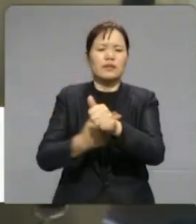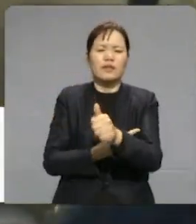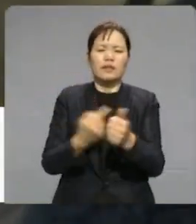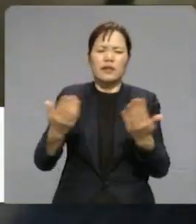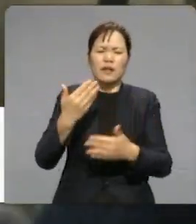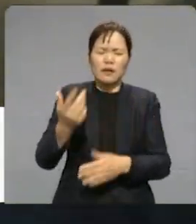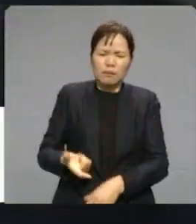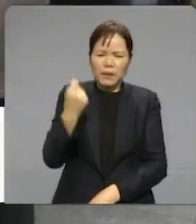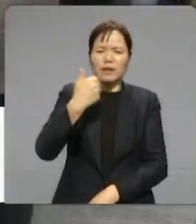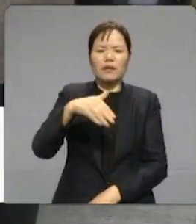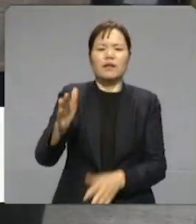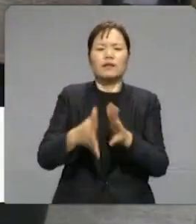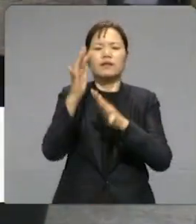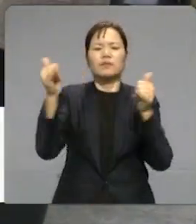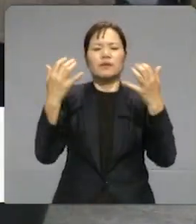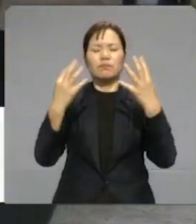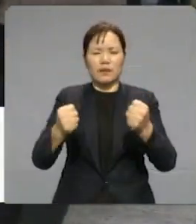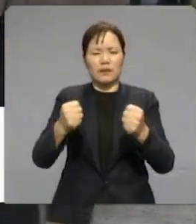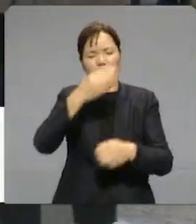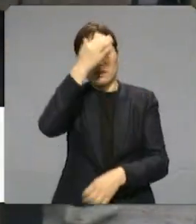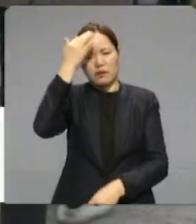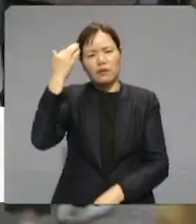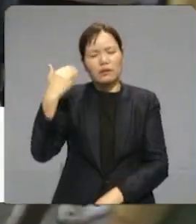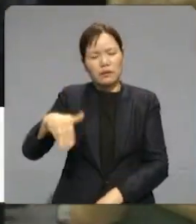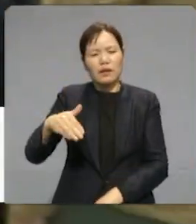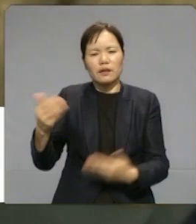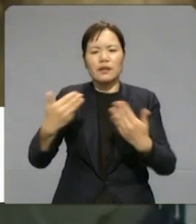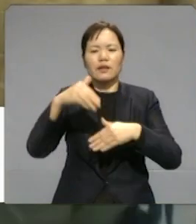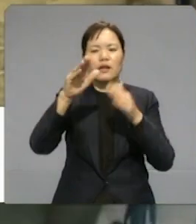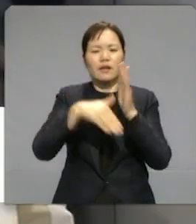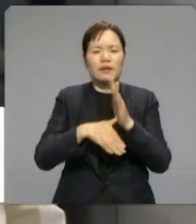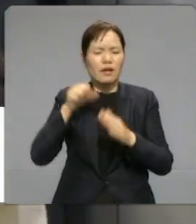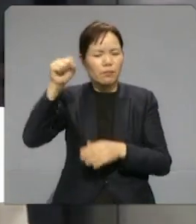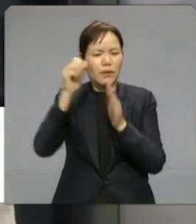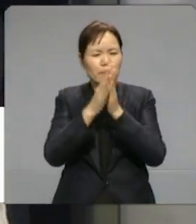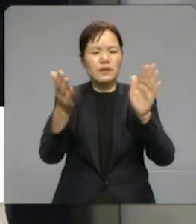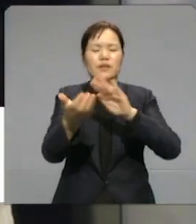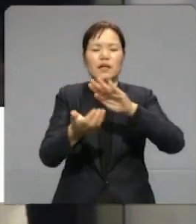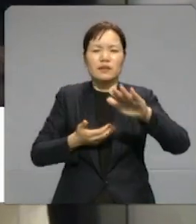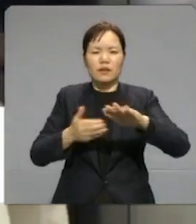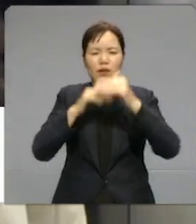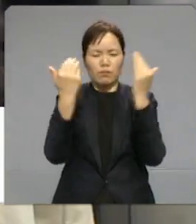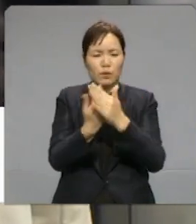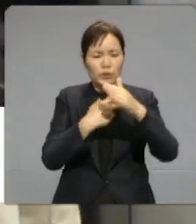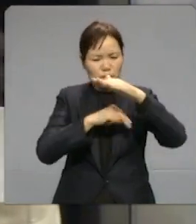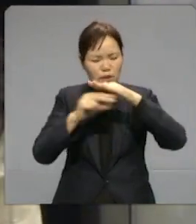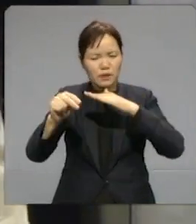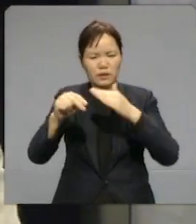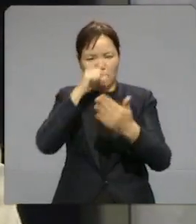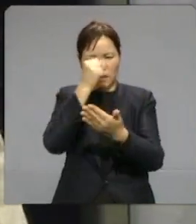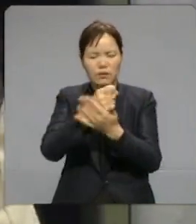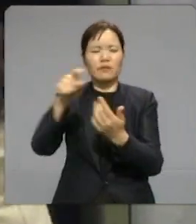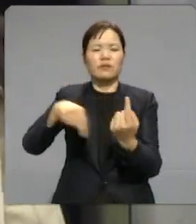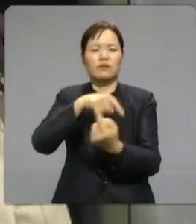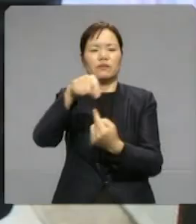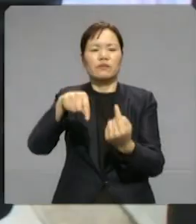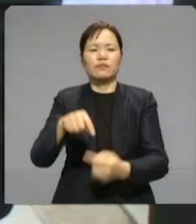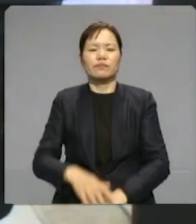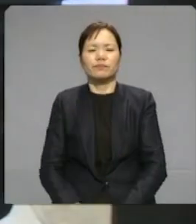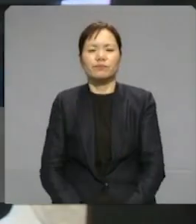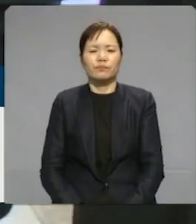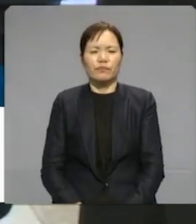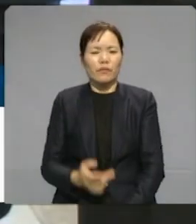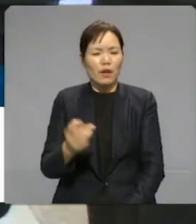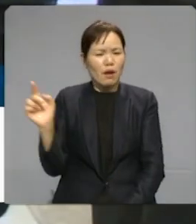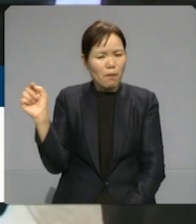시민이 많았습니다. 다행히 출근 시간대는 파업 시작 전이라 모든 열차가 정상 운행했습니다. 조금